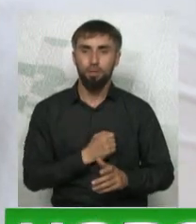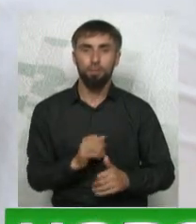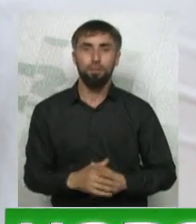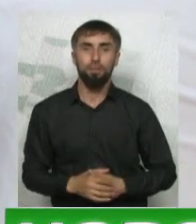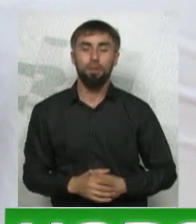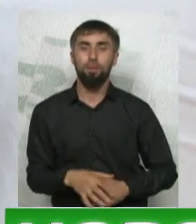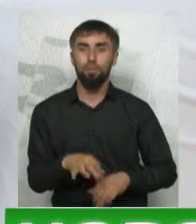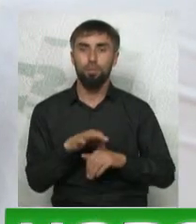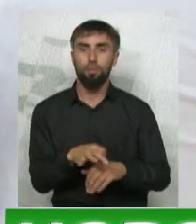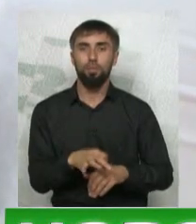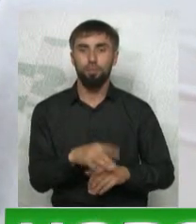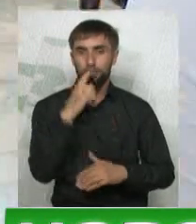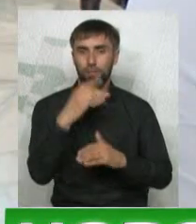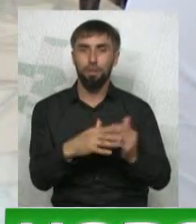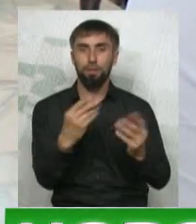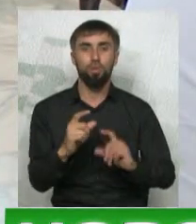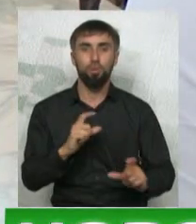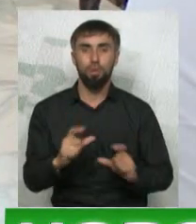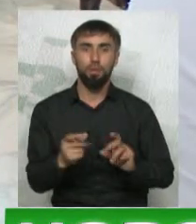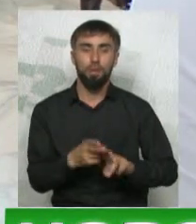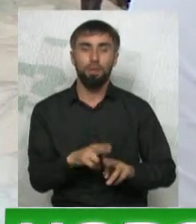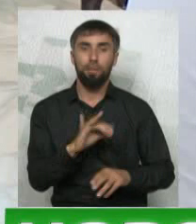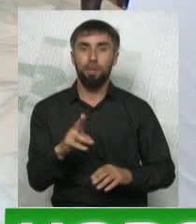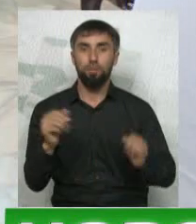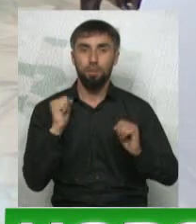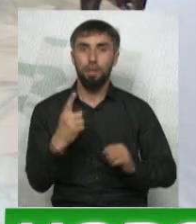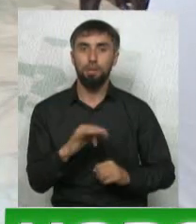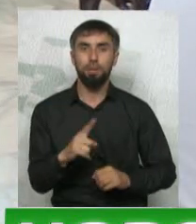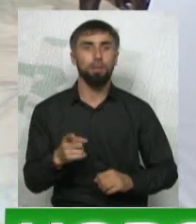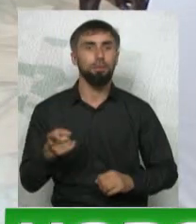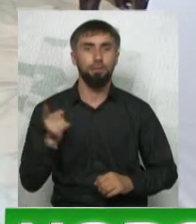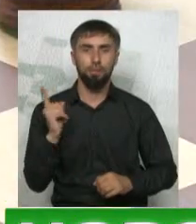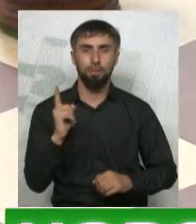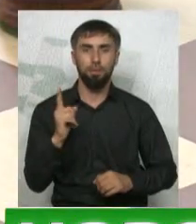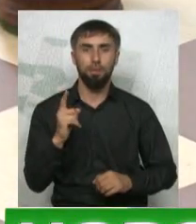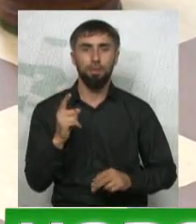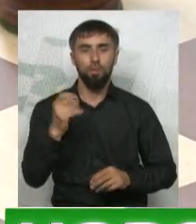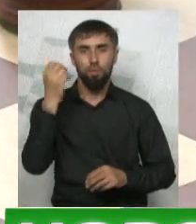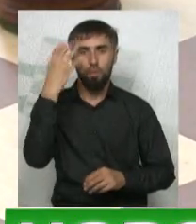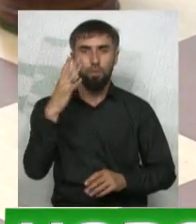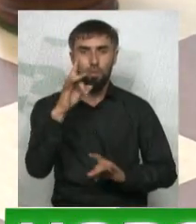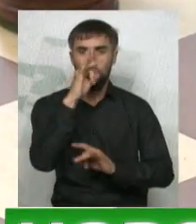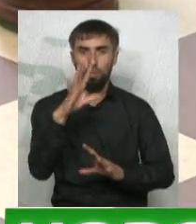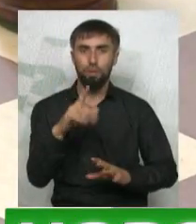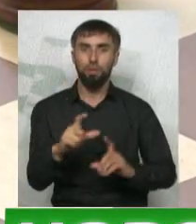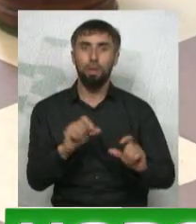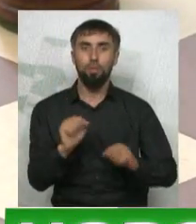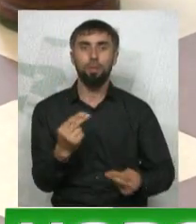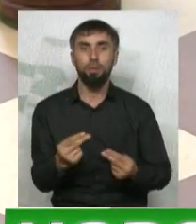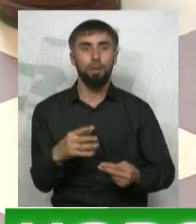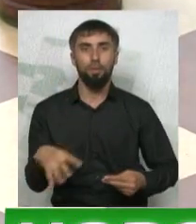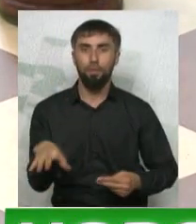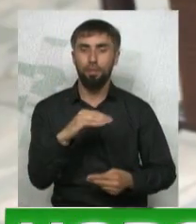Нальгиеве, проходит в канун Дня шахмат. Этот вид спорта – один из древнейших интеллектуальных и культурных. В шахматы могут играть